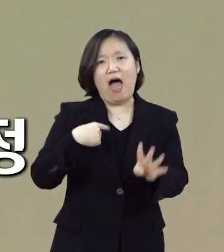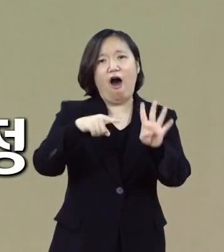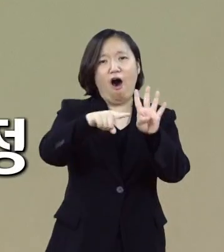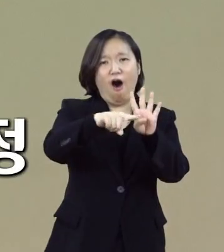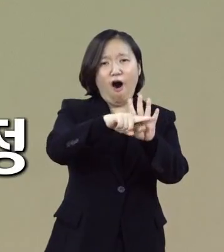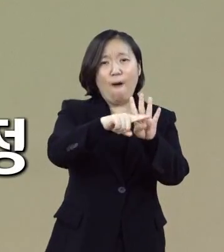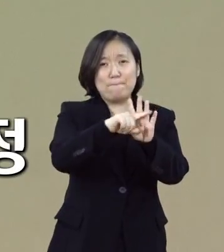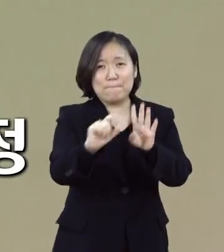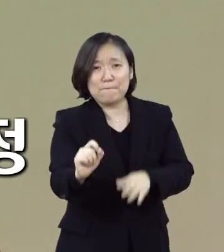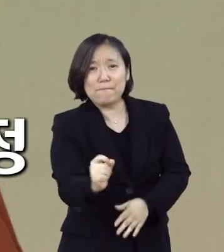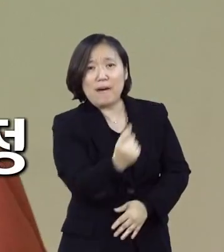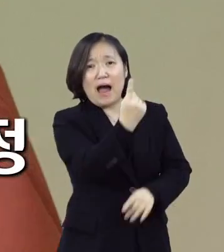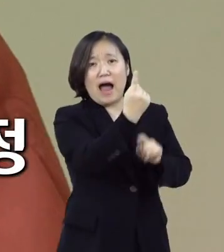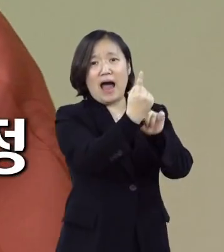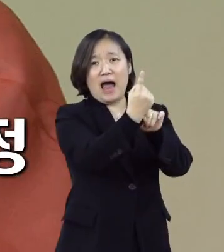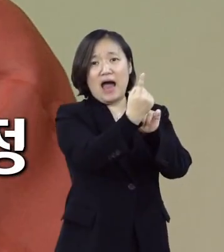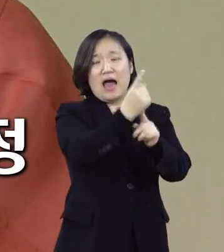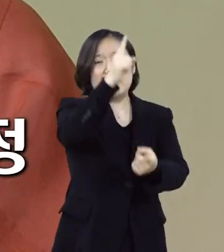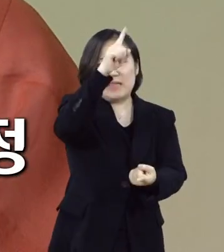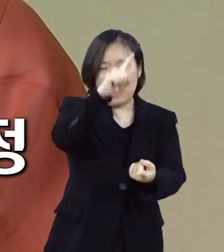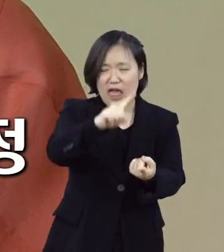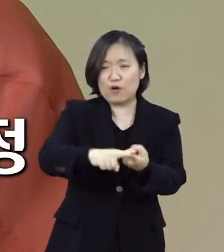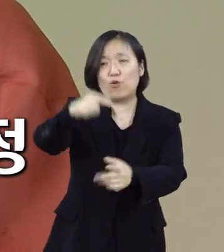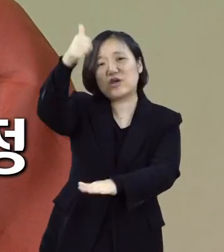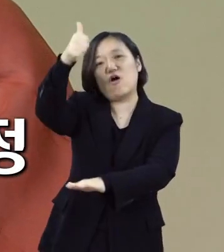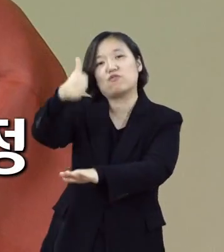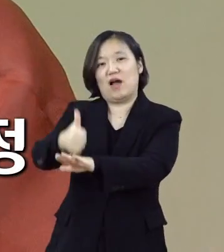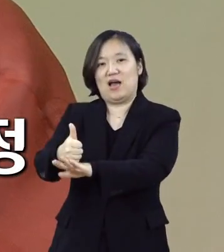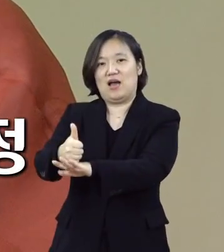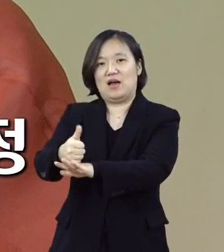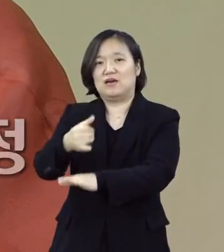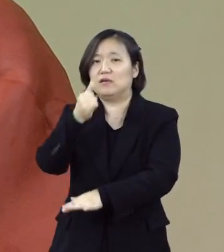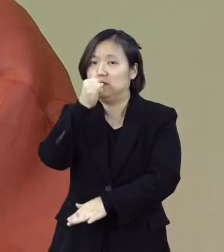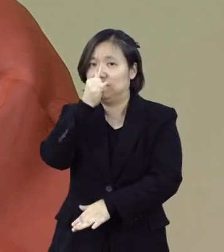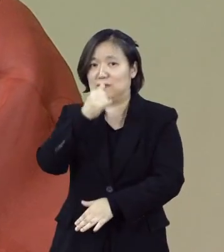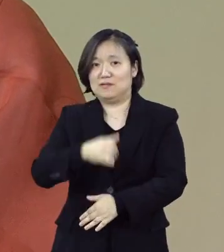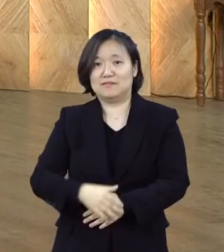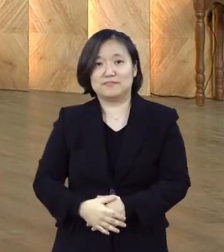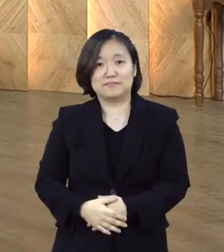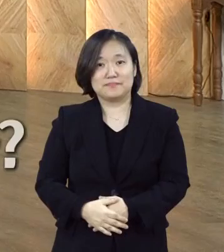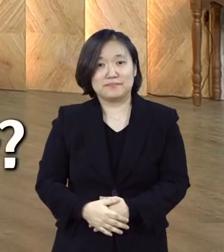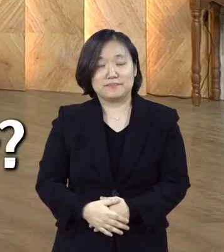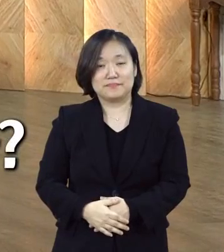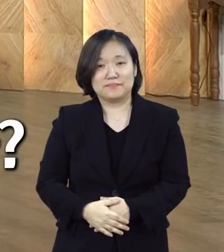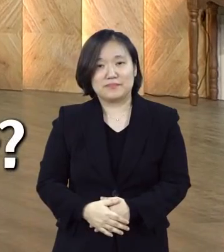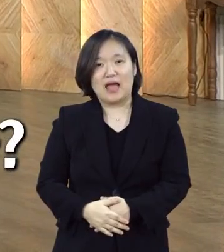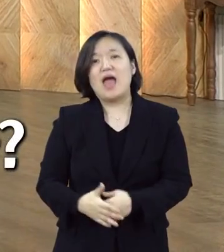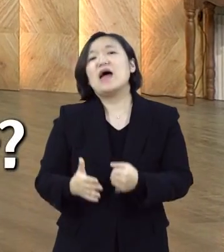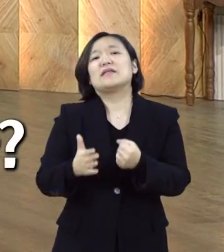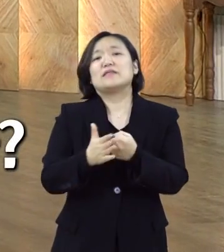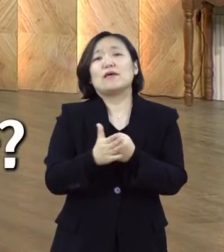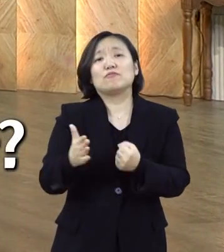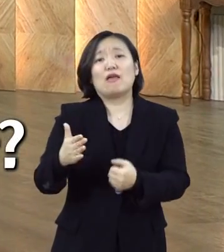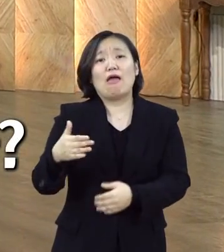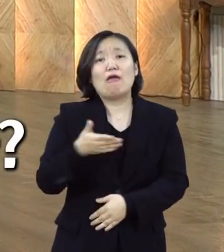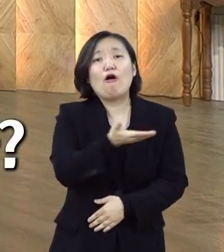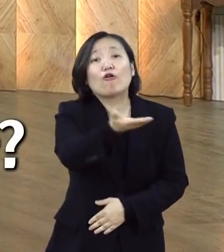다음 생이 결정되어지게 되는 것입니다. 우리는 과연